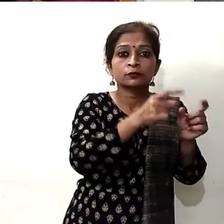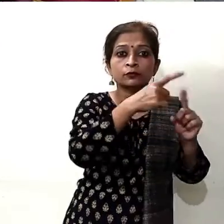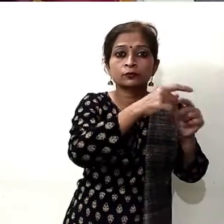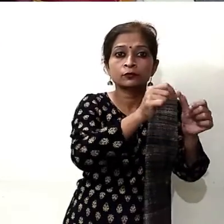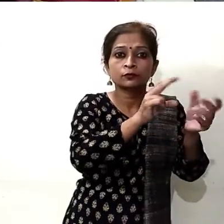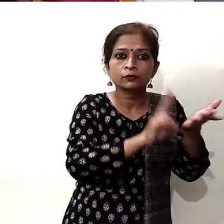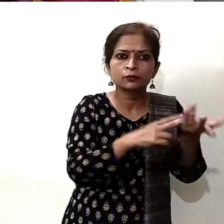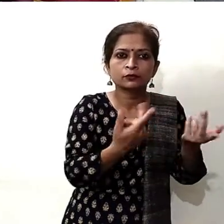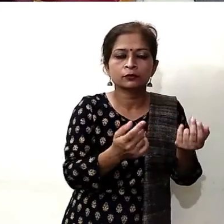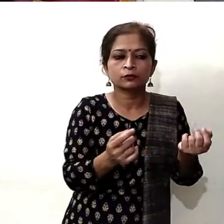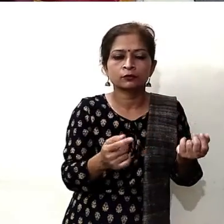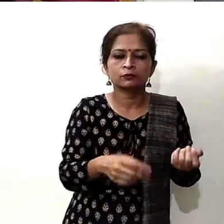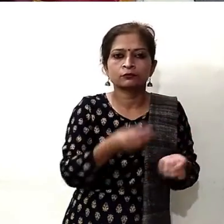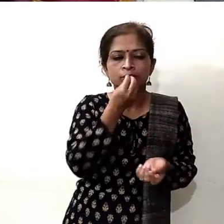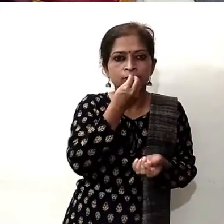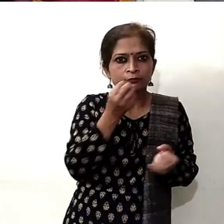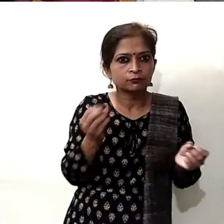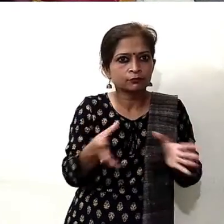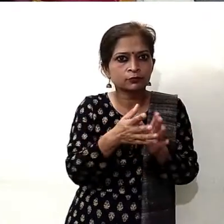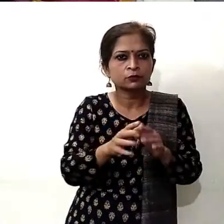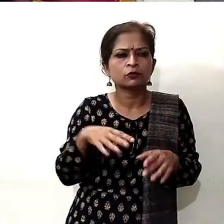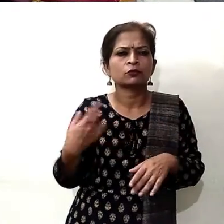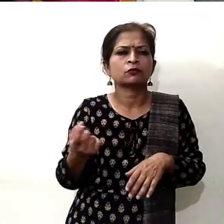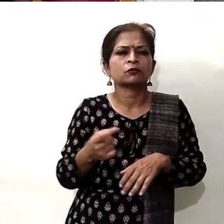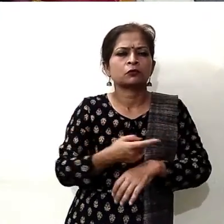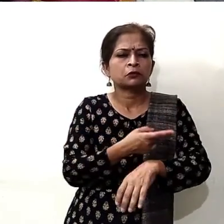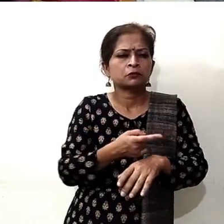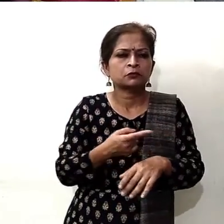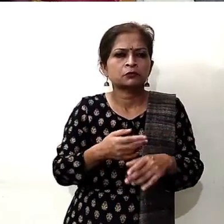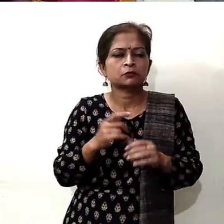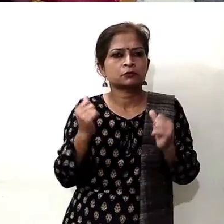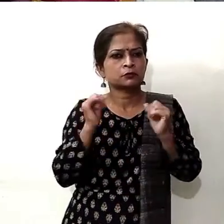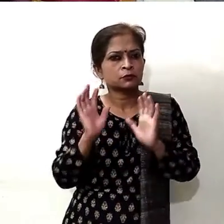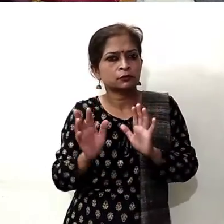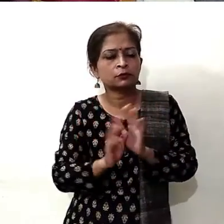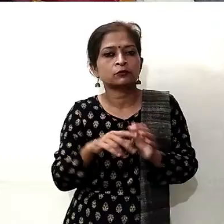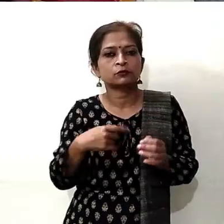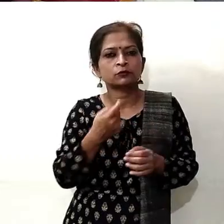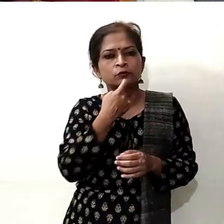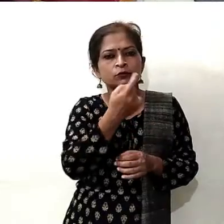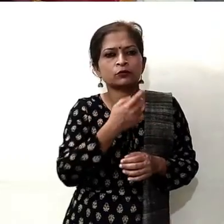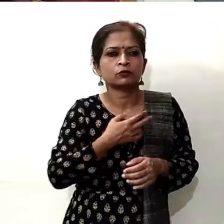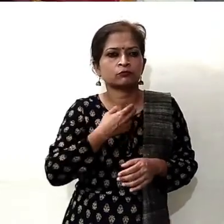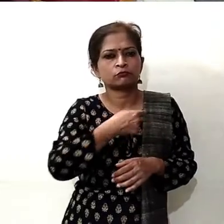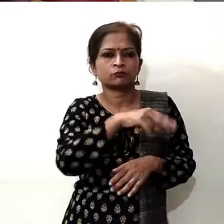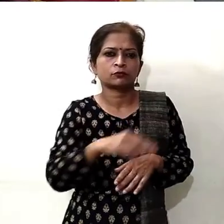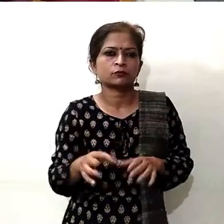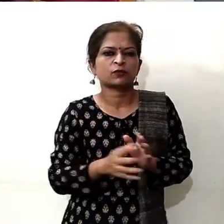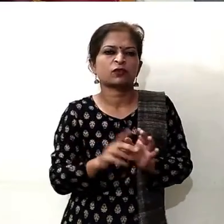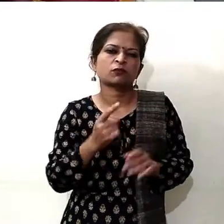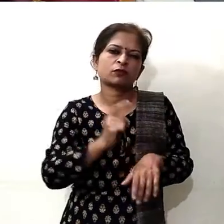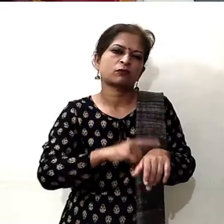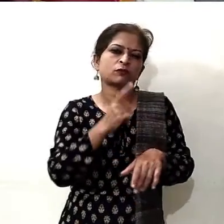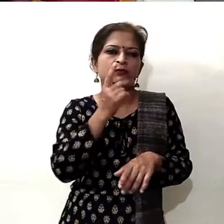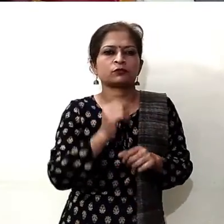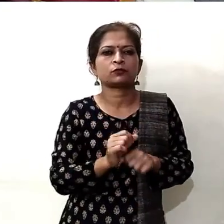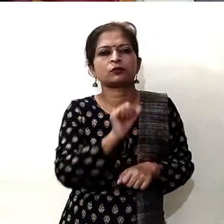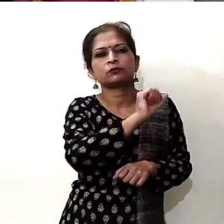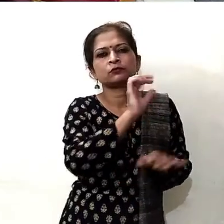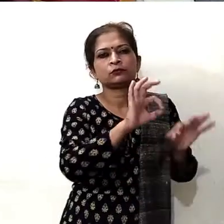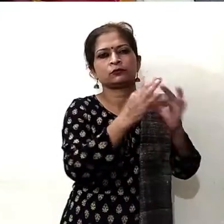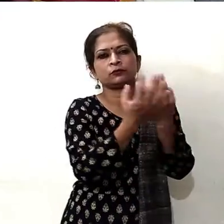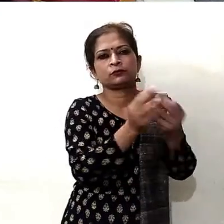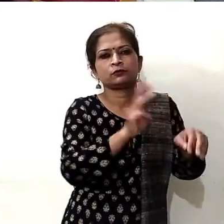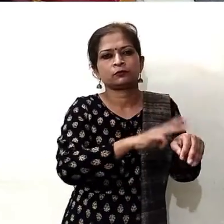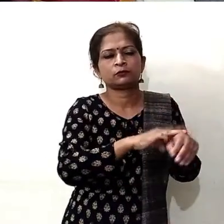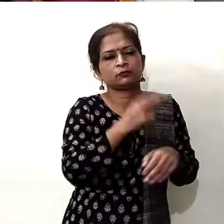वगैरह। बहुत देर तक बैठा और बोलता है कि मैं ठीक है मैं जाना चाहता हूँ, लेकिन एक दफ़ा देखना चाहता हूँ आपके परिवार के लोगों को। तो राणा रतन